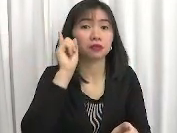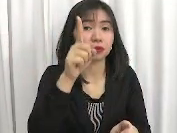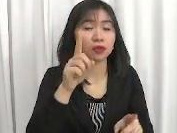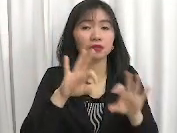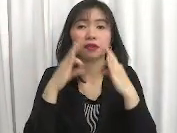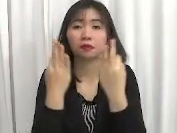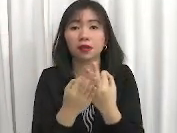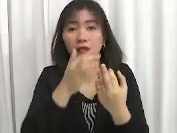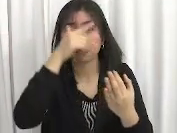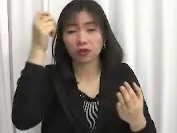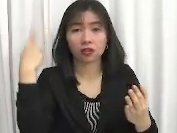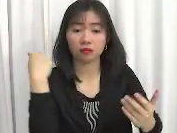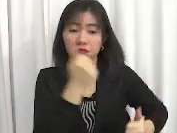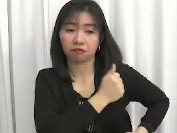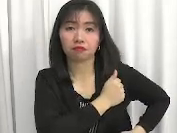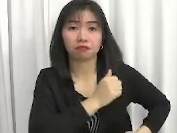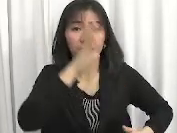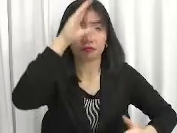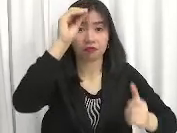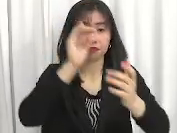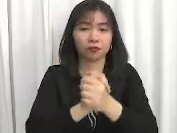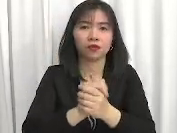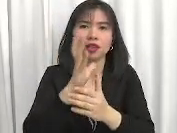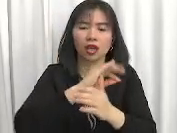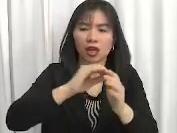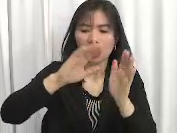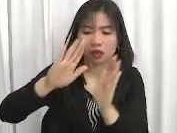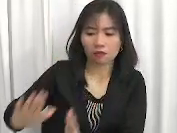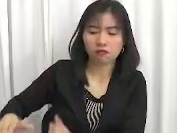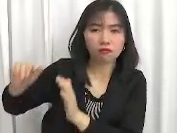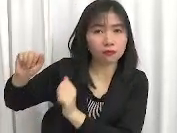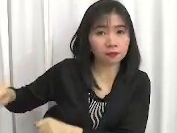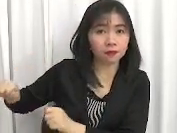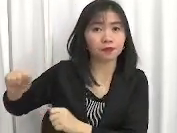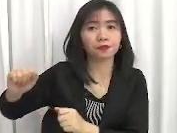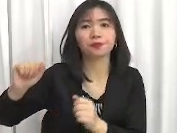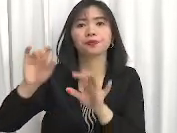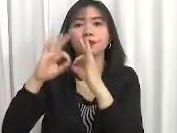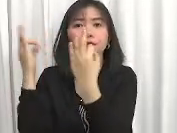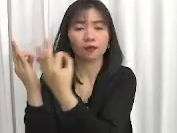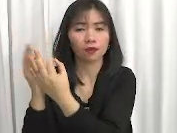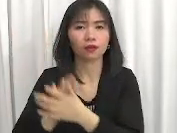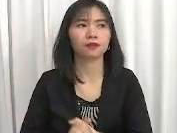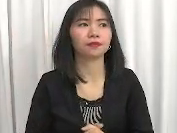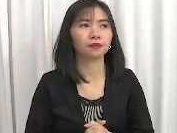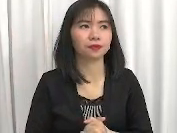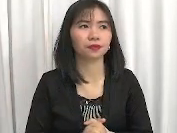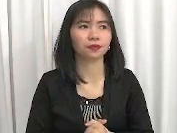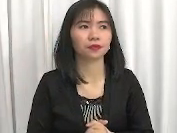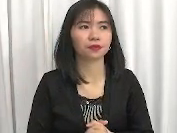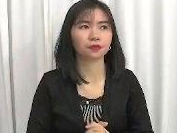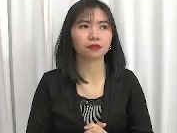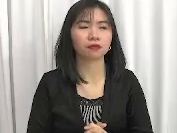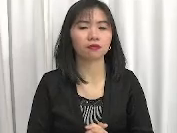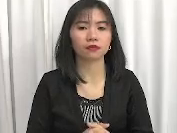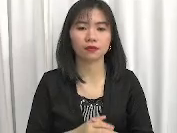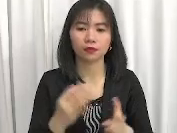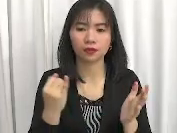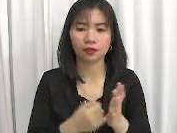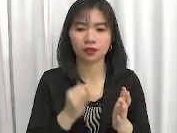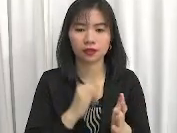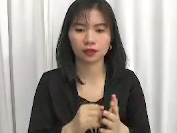yung sundalo sa ibang lugar tapos maiiwan yung kanyang pamilya. Yung kanyang asawa at kanyang mga anak, ay sadya